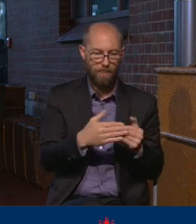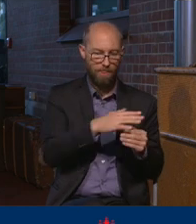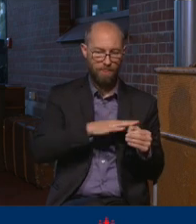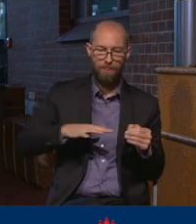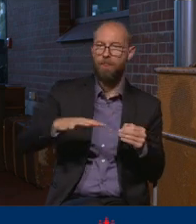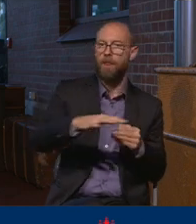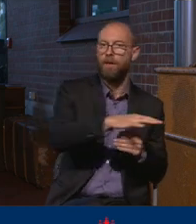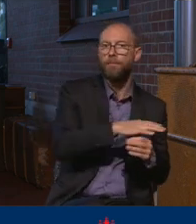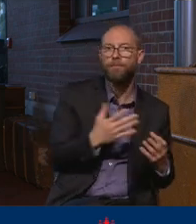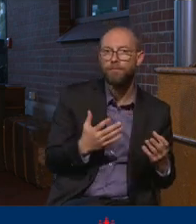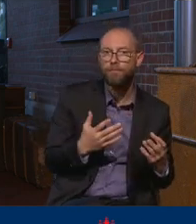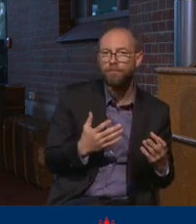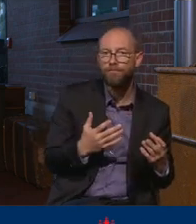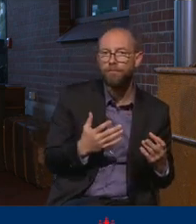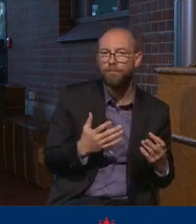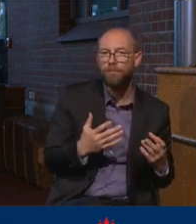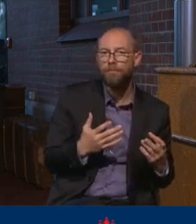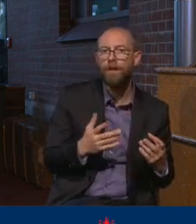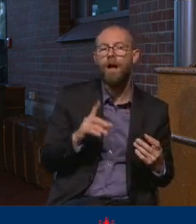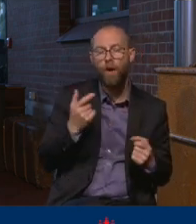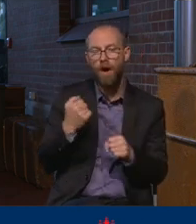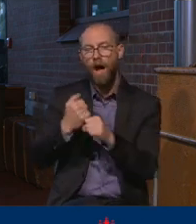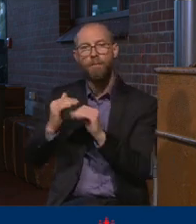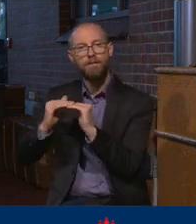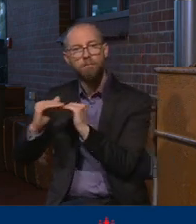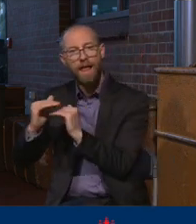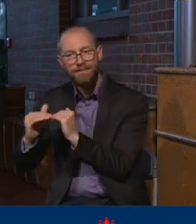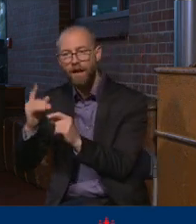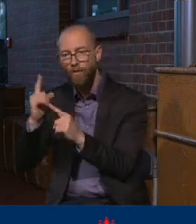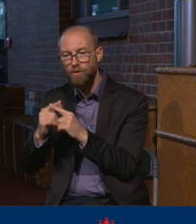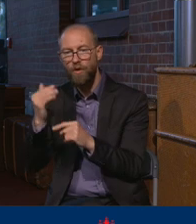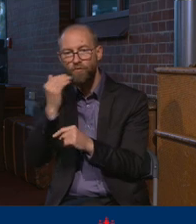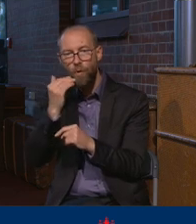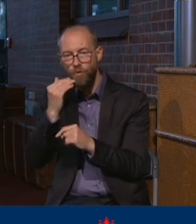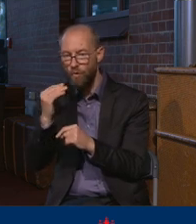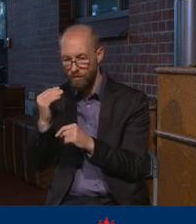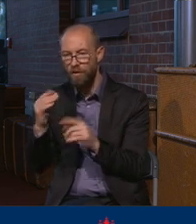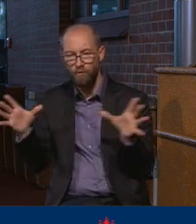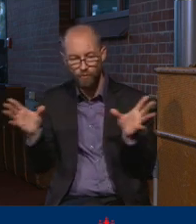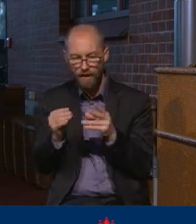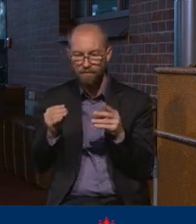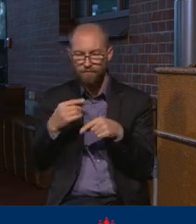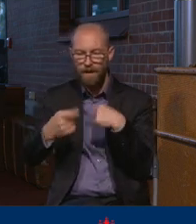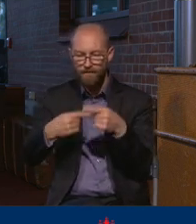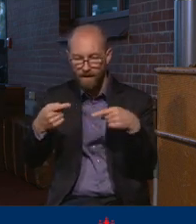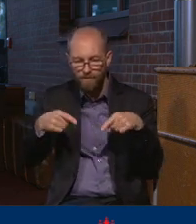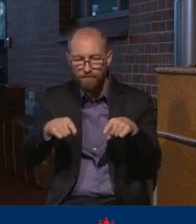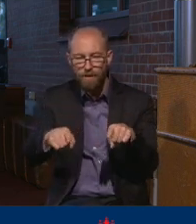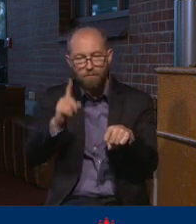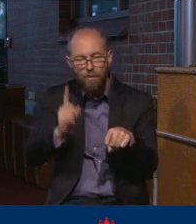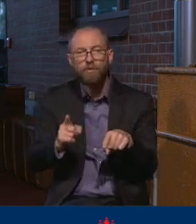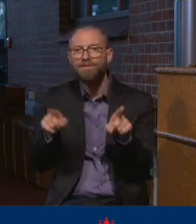ist mit der frage der zahl der arbeitsplätze und der zahl der wohnung entwickelt wird und das gilt auch für das schulthema